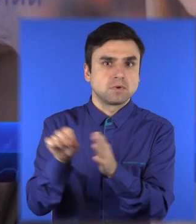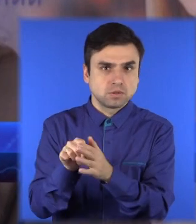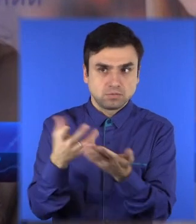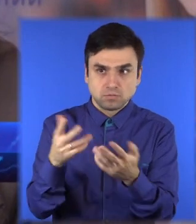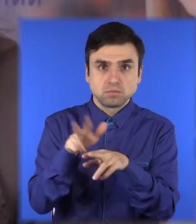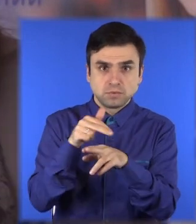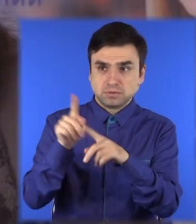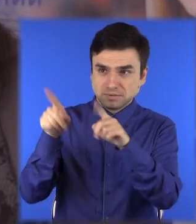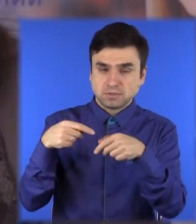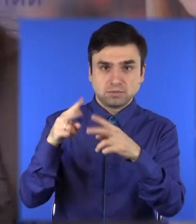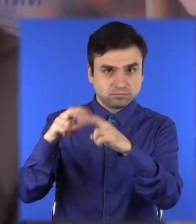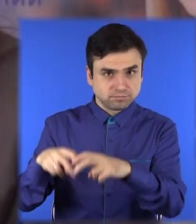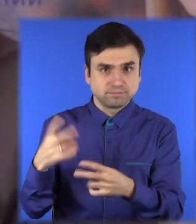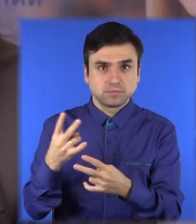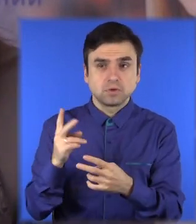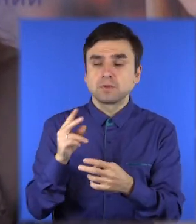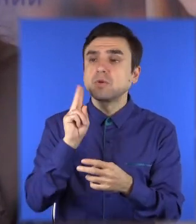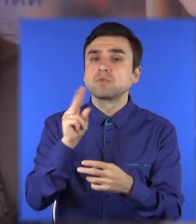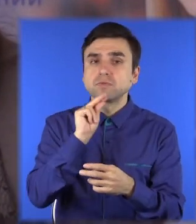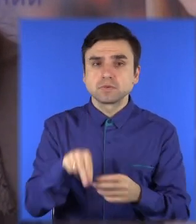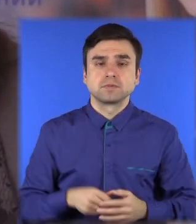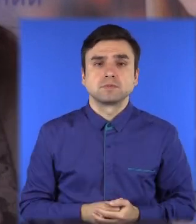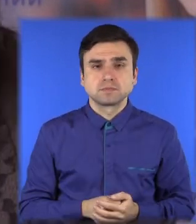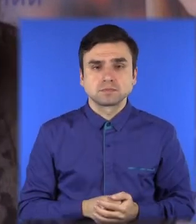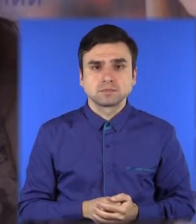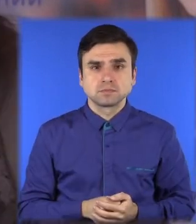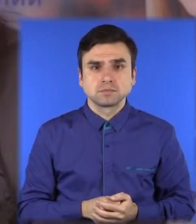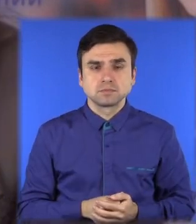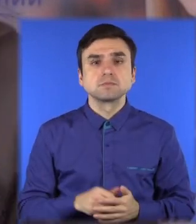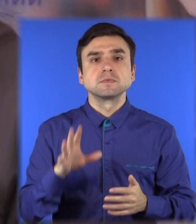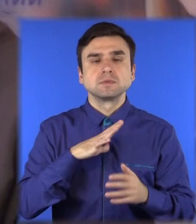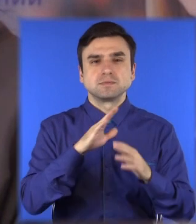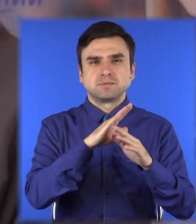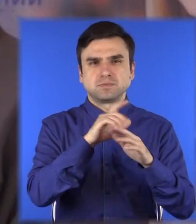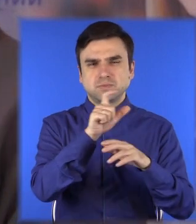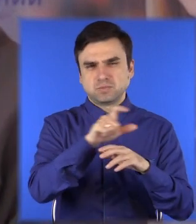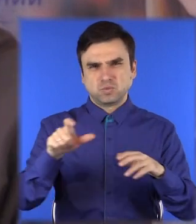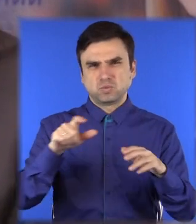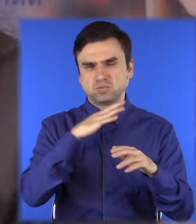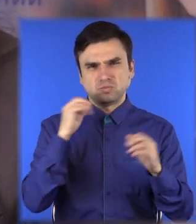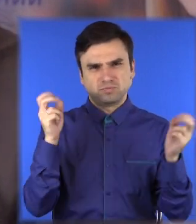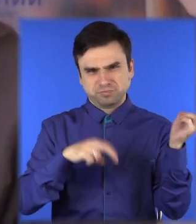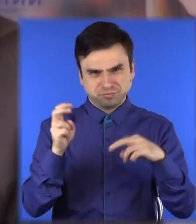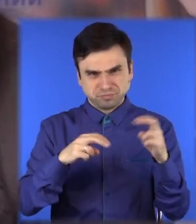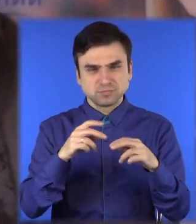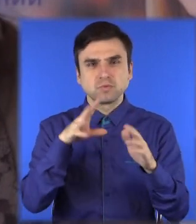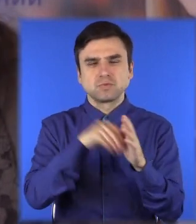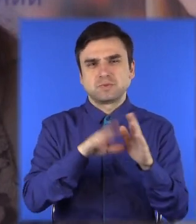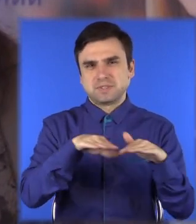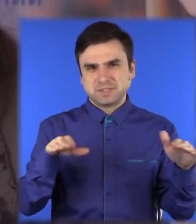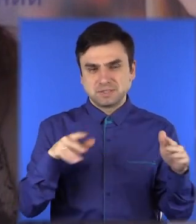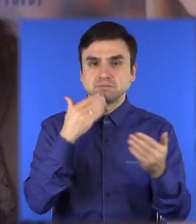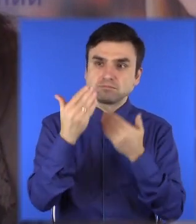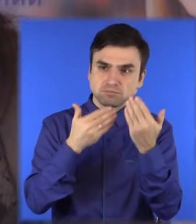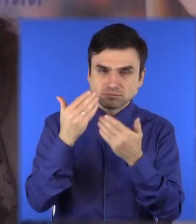на сьогоднішній день є досить актуальними у сфері юриспруденції, у сфері права. А правозахист – це одна із найактуальніших питань, в принципі,